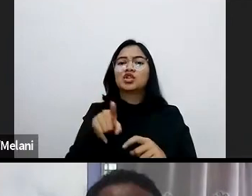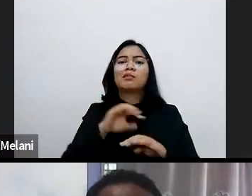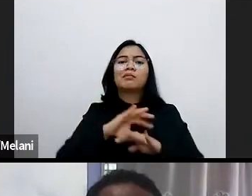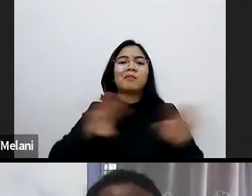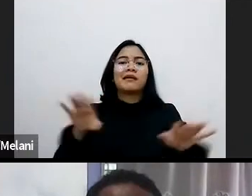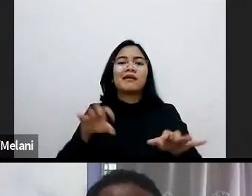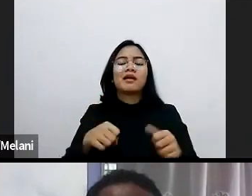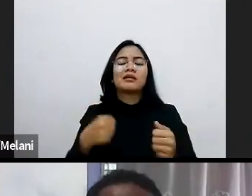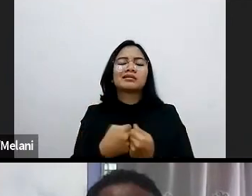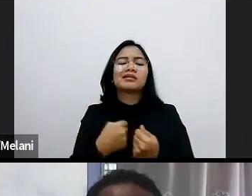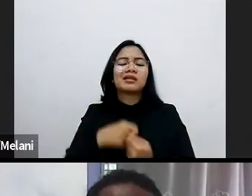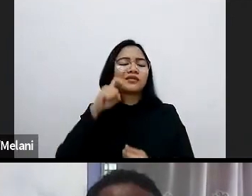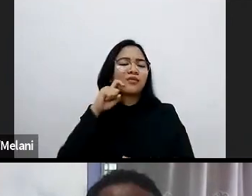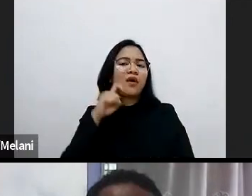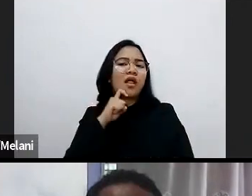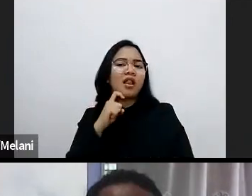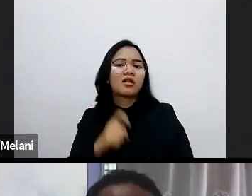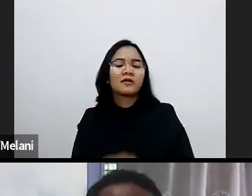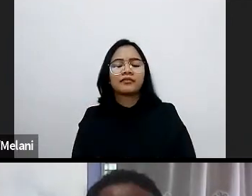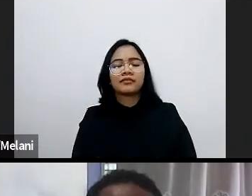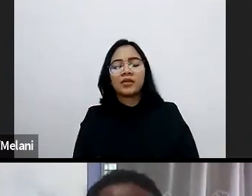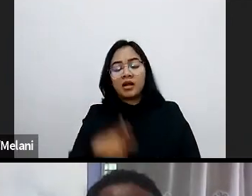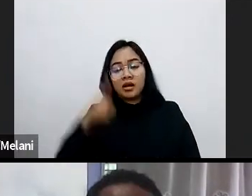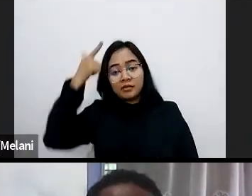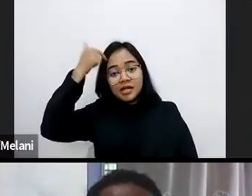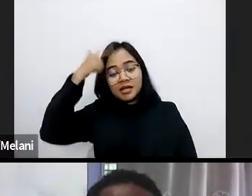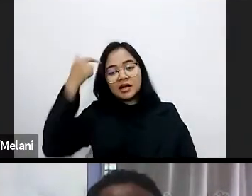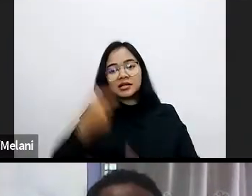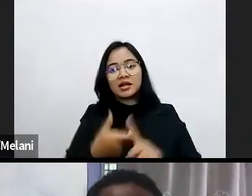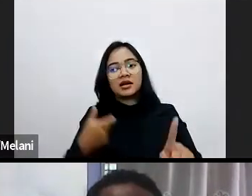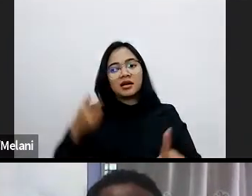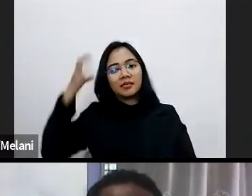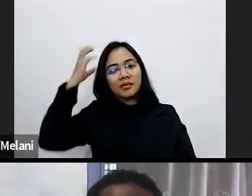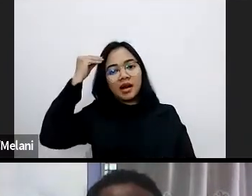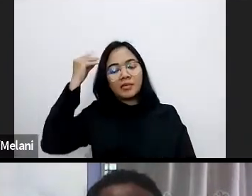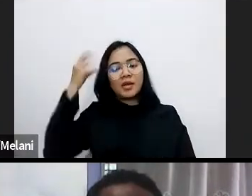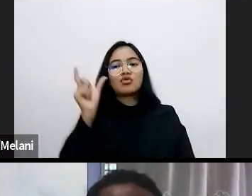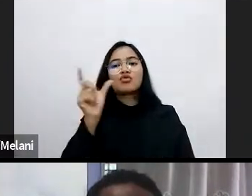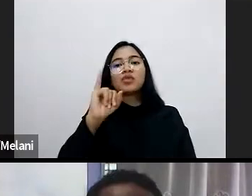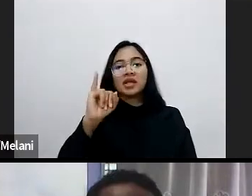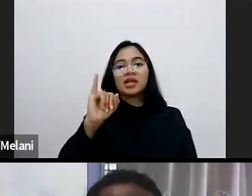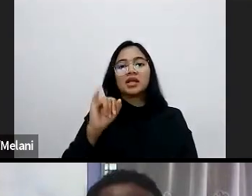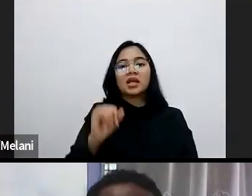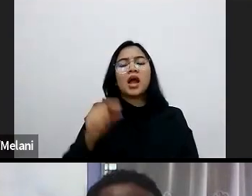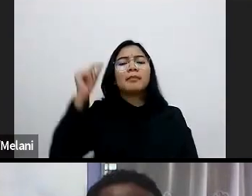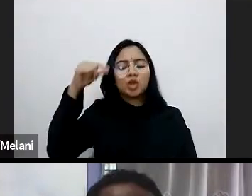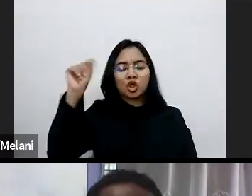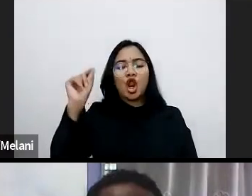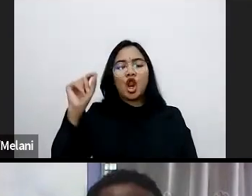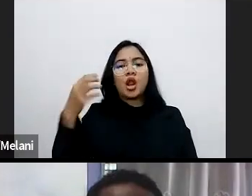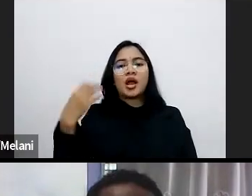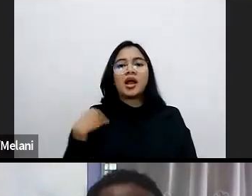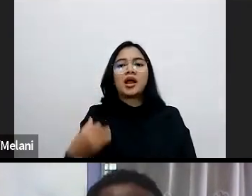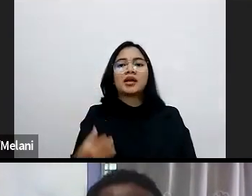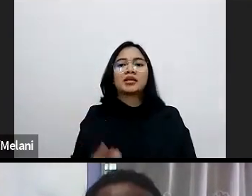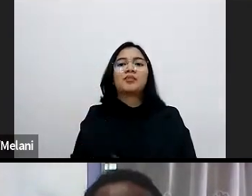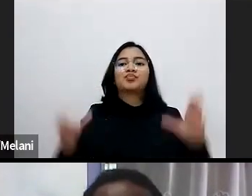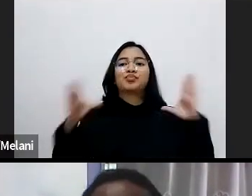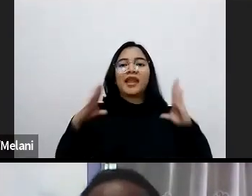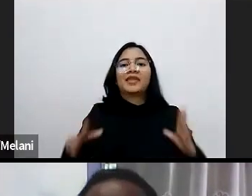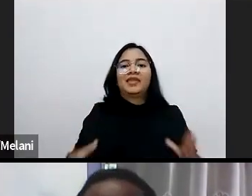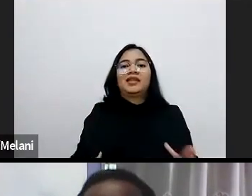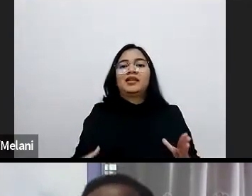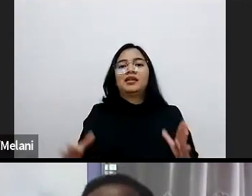menurut belajar dari pengalaman gitu, jadi di UI ya memang perlu ada etik dan kode perilaku.